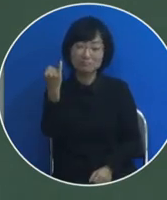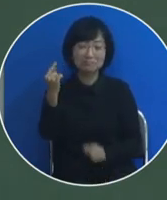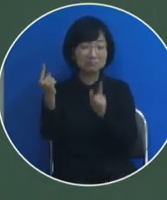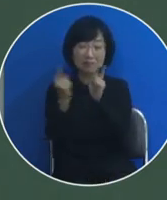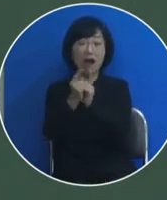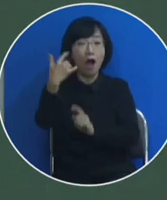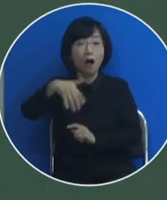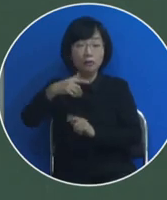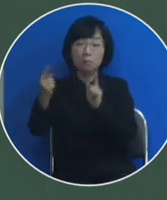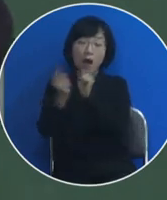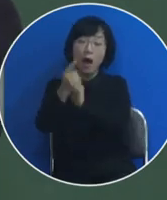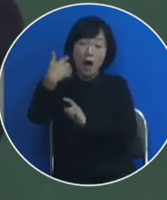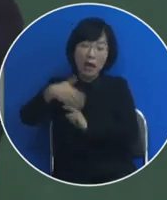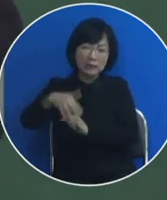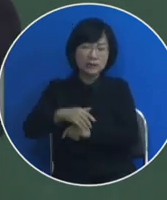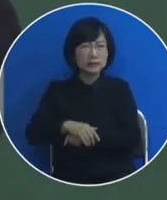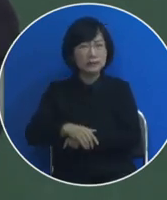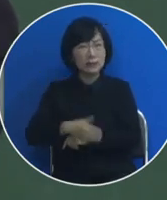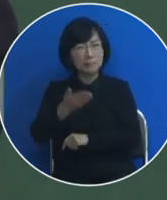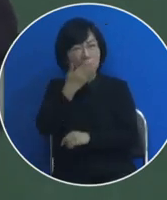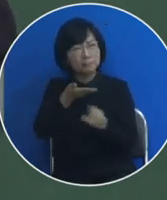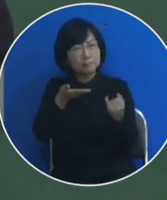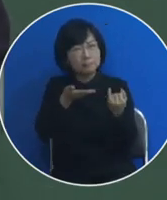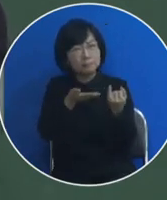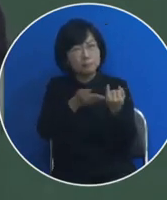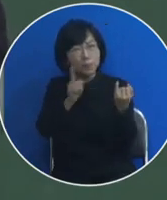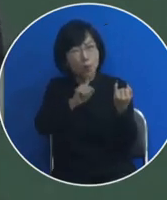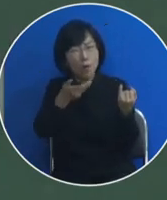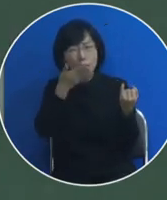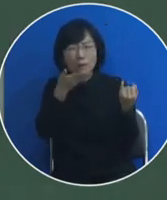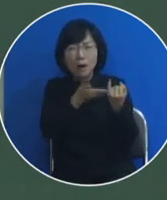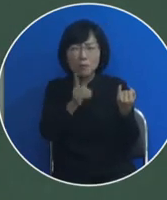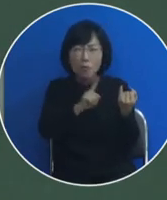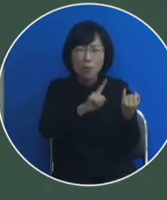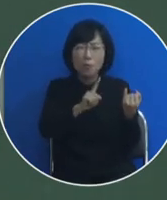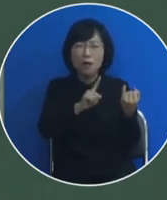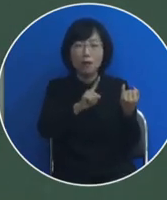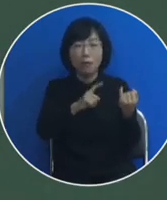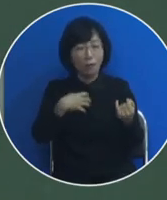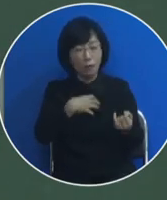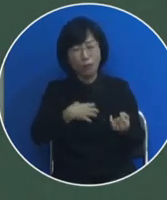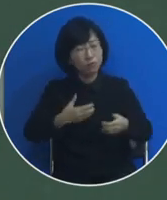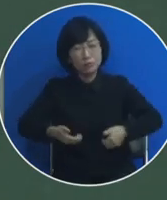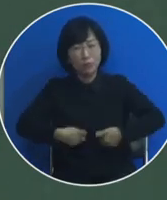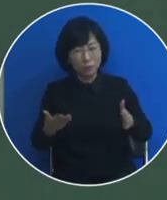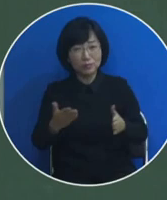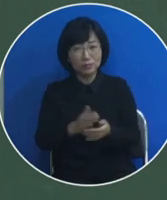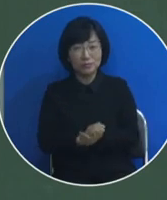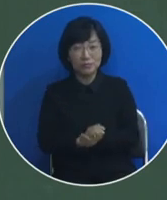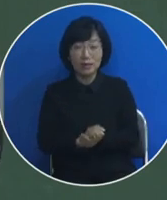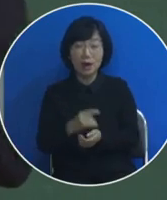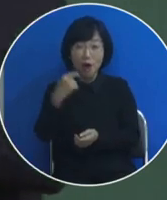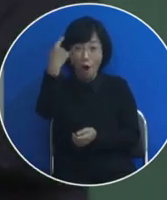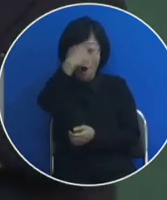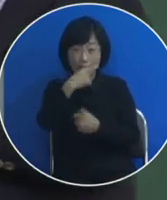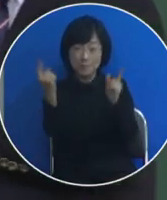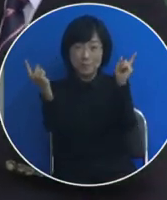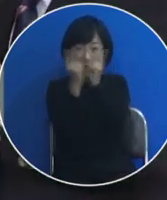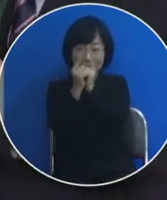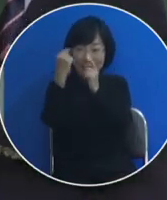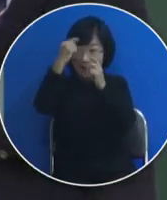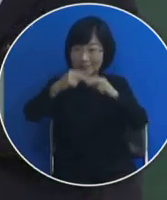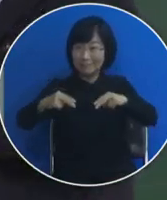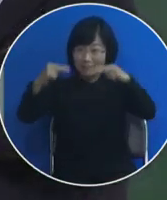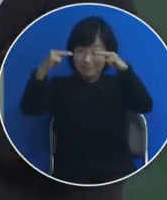eat? 뭐 만날 일이 있을 때 아니 배고플 텐데 밥 사야 되겠구나, 자비 줘야 되겠구나 이러지 만나지도 않았는데. Then once we meet, I can say, oh, she's probably hungry. Let me give her some